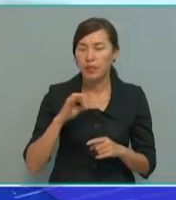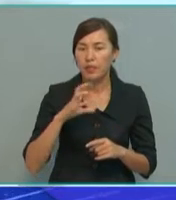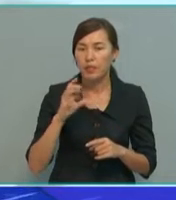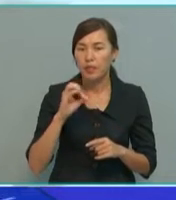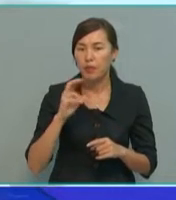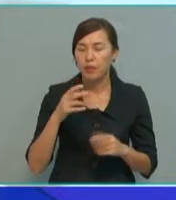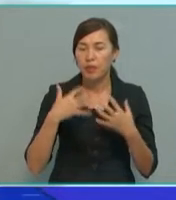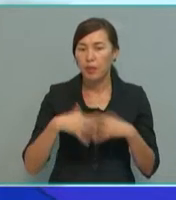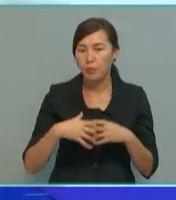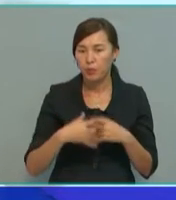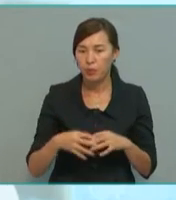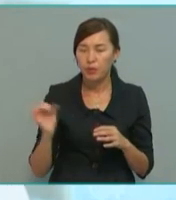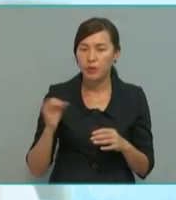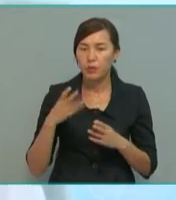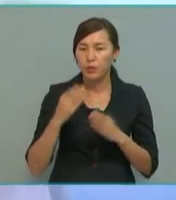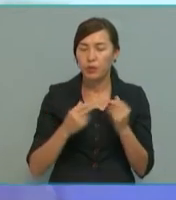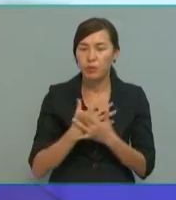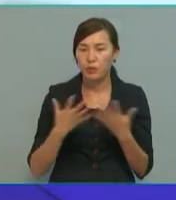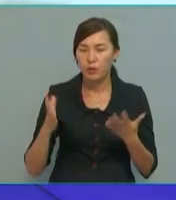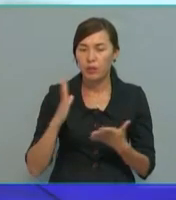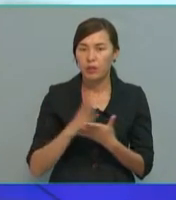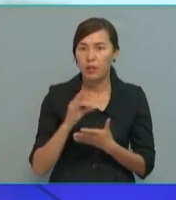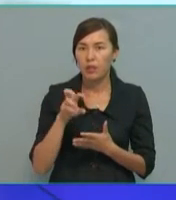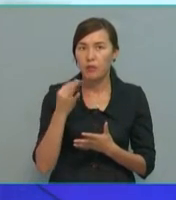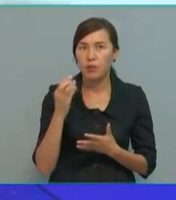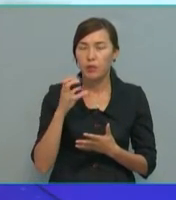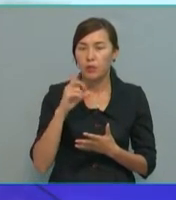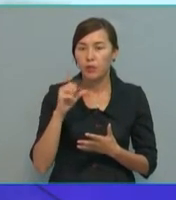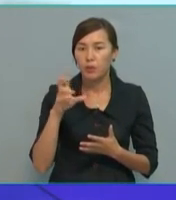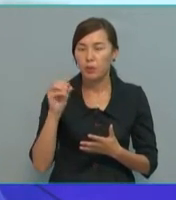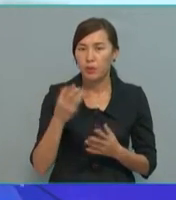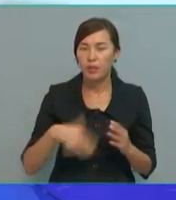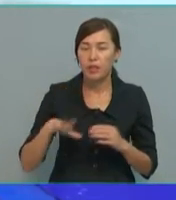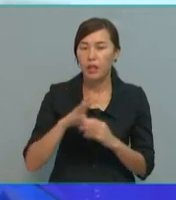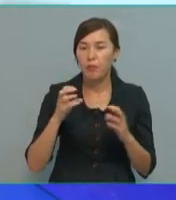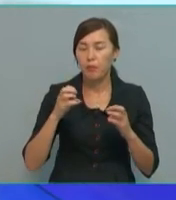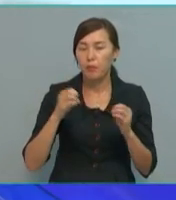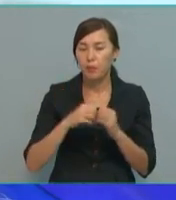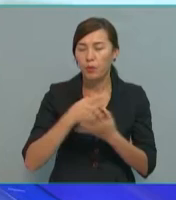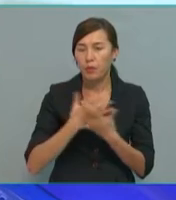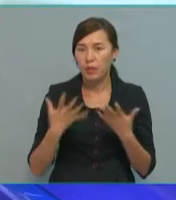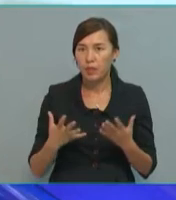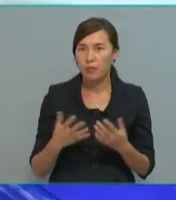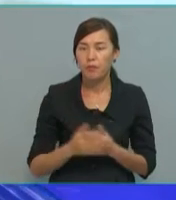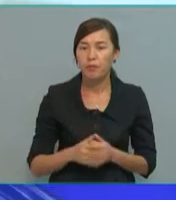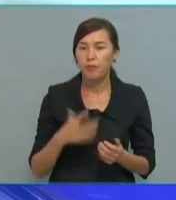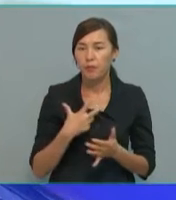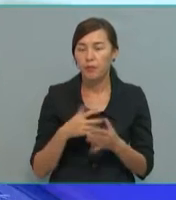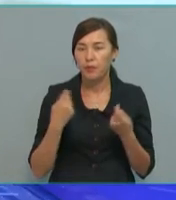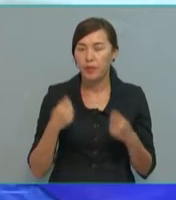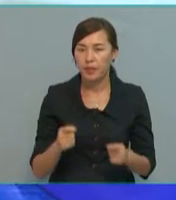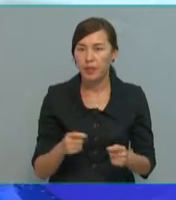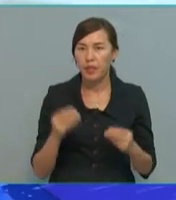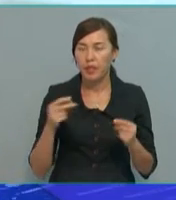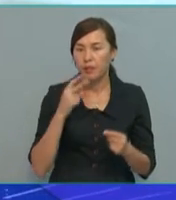сәбіз, қырыққабат және сүт өнімдеріне, сары май, сүзбе, сүт осы 10 тауарға, осы тауарларды сатуға,